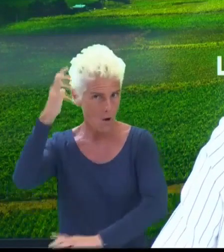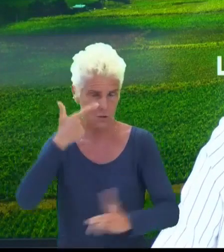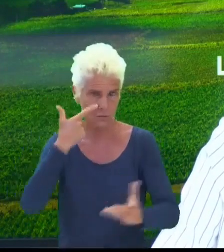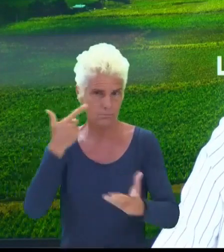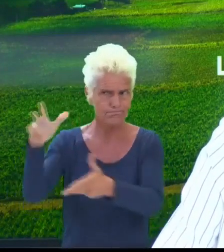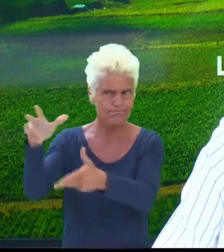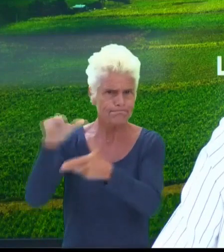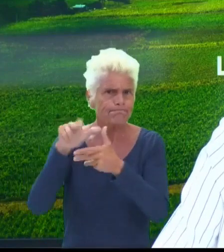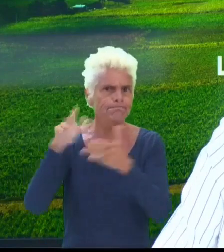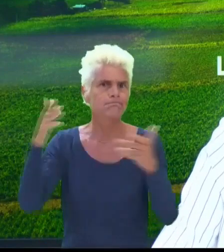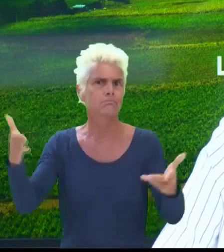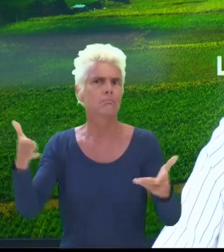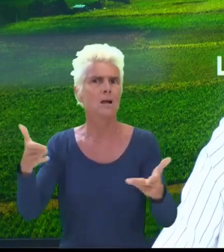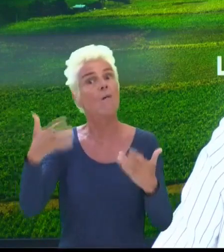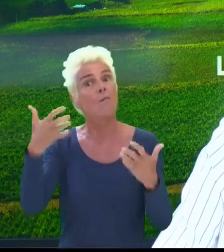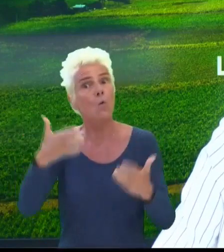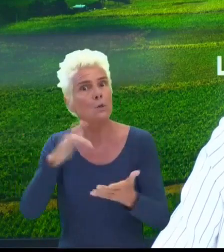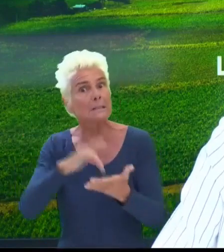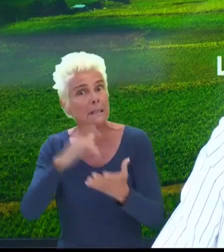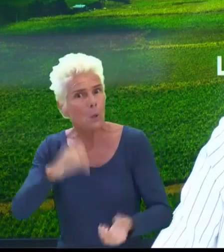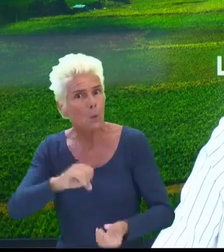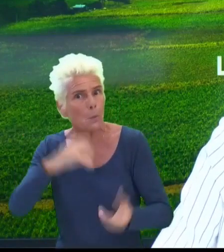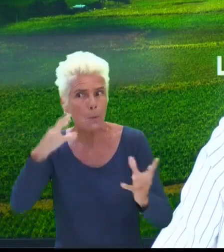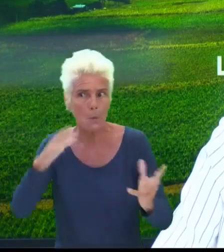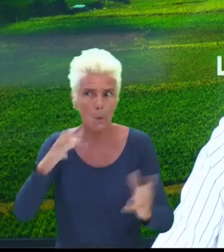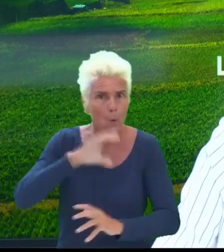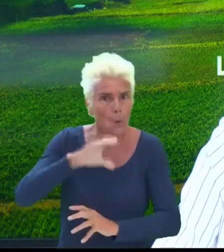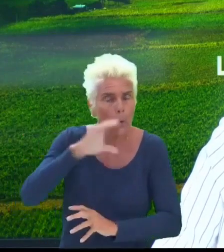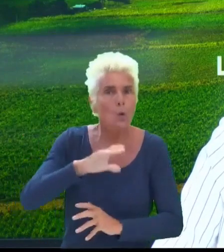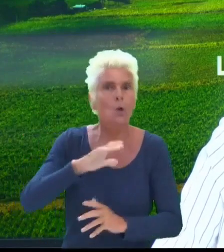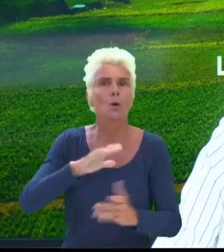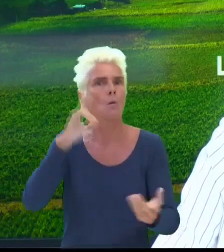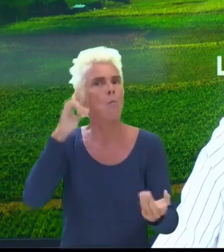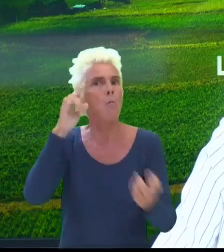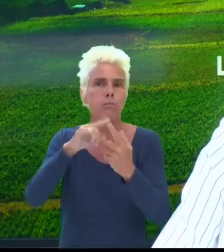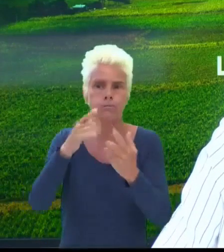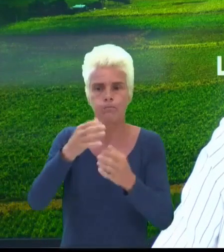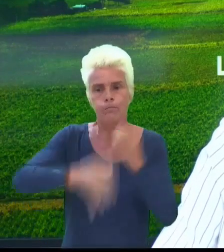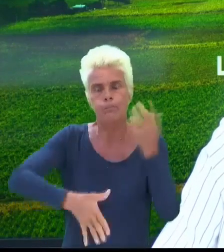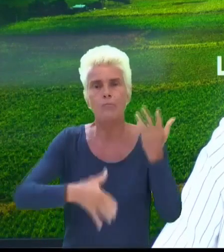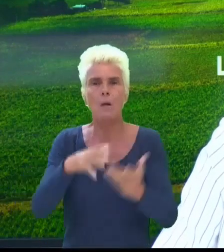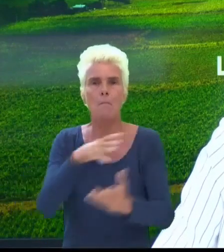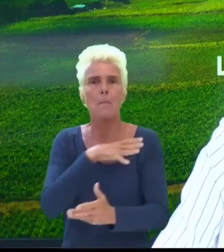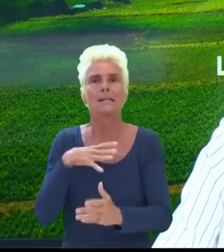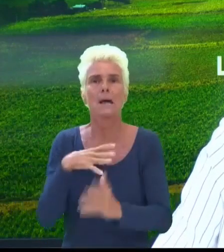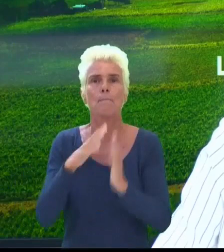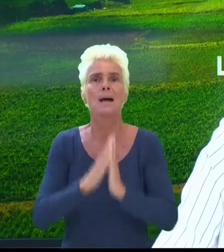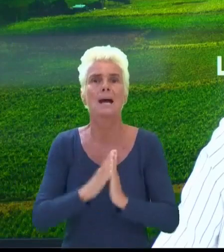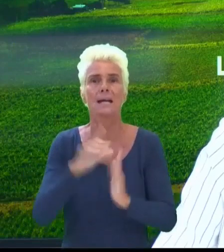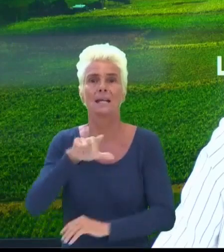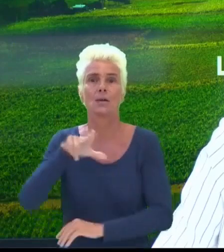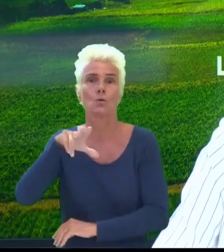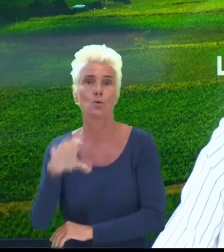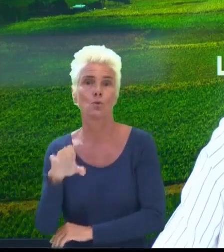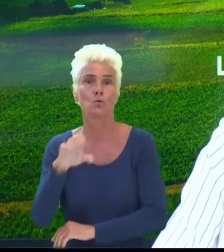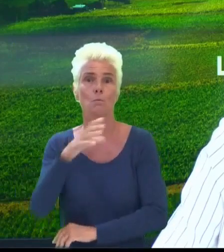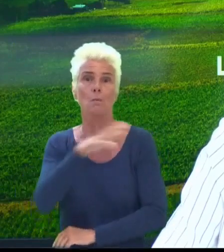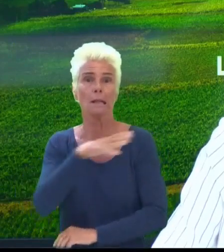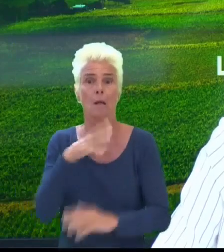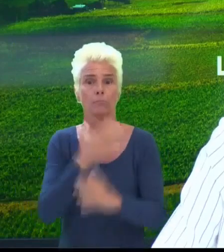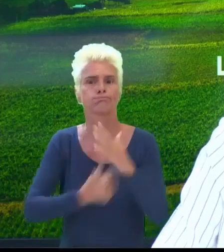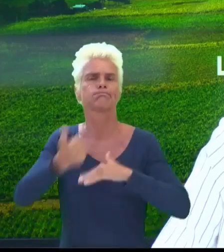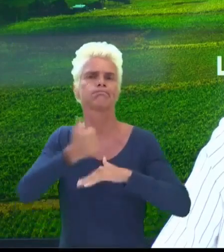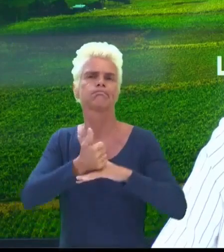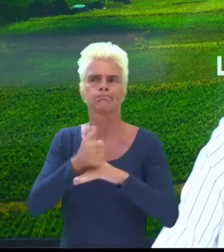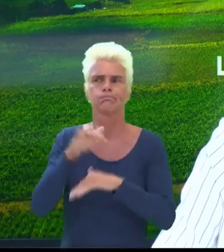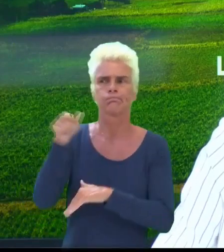pour en savoir plus sur ce qui nous attend on fait le point météo avec madame Cécile marilus responsable des prévisions